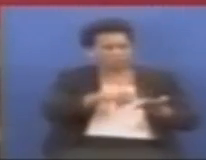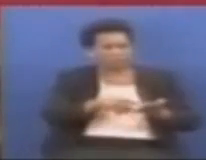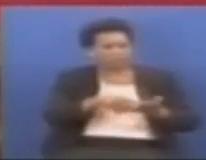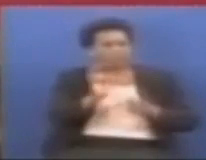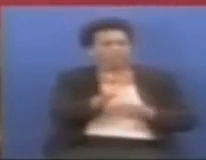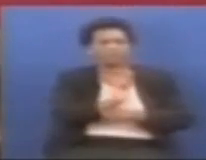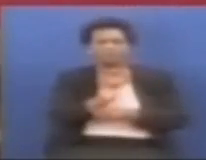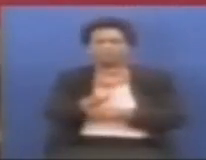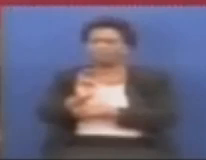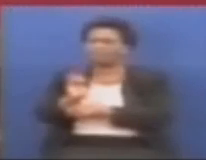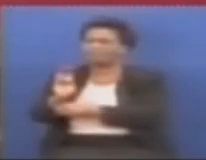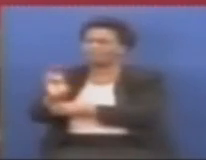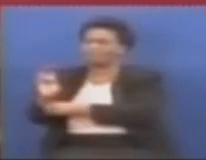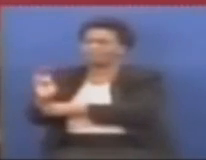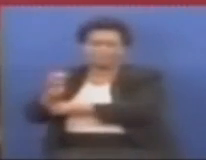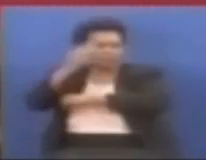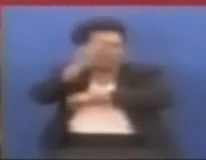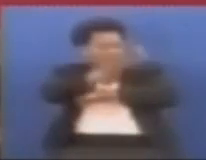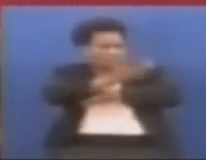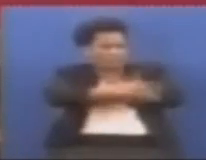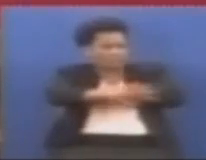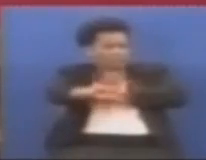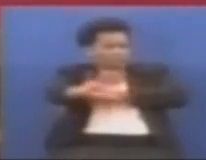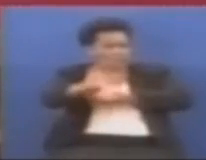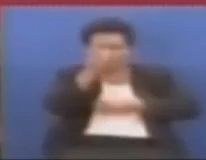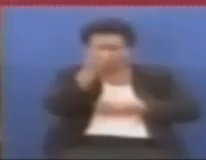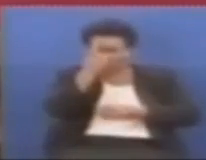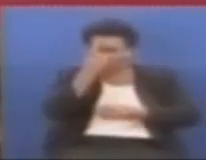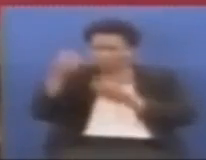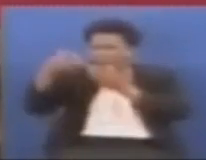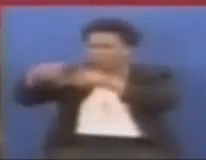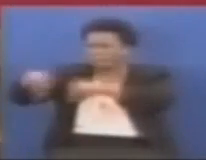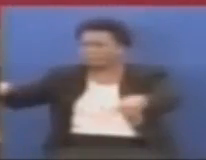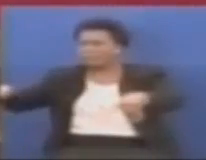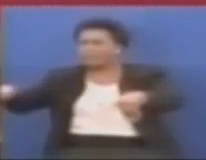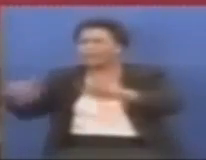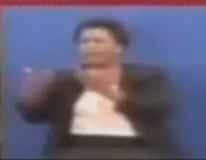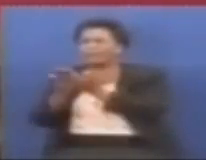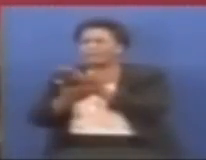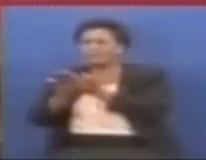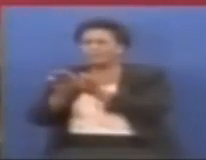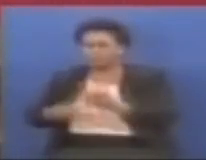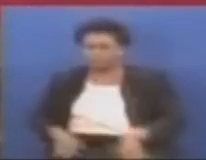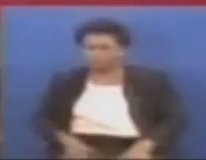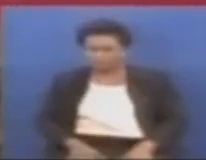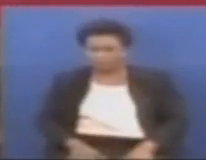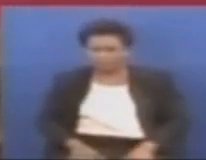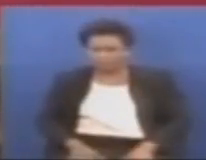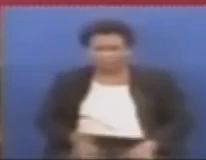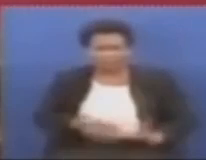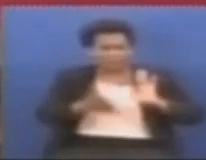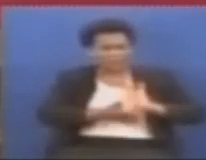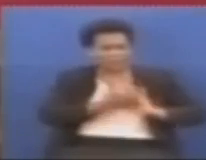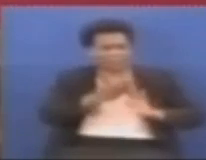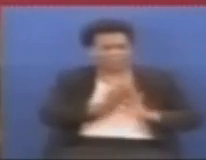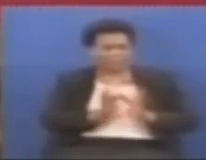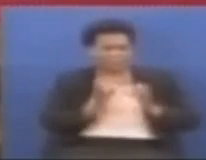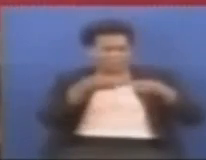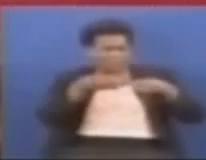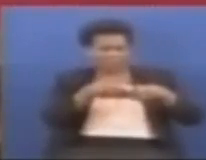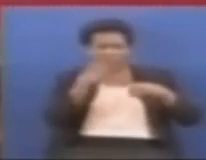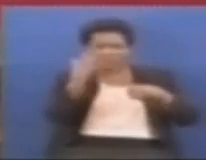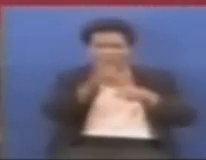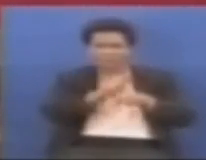bilioni 40,000 na bunge mmeidhinisha, ni wazi maeneo haya ya taasisi za umma yatafikiwa. Kwa hiyo REA na TANESCO